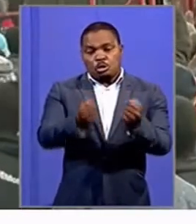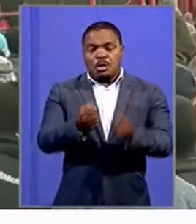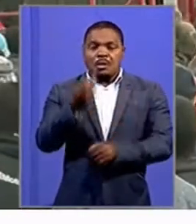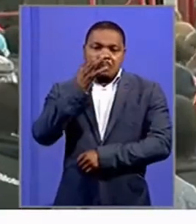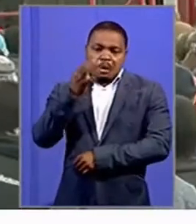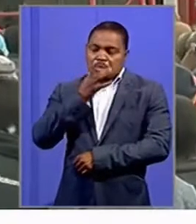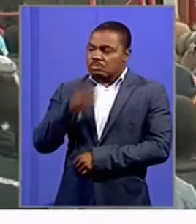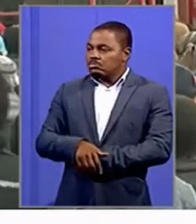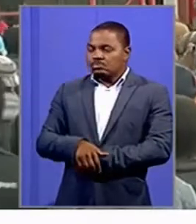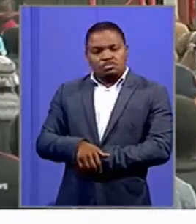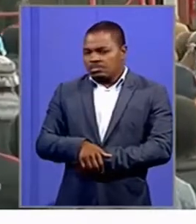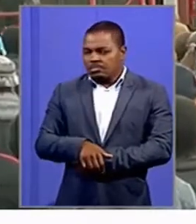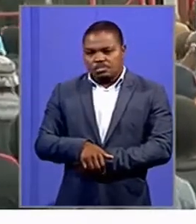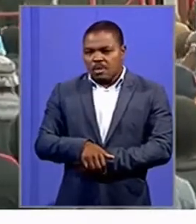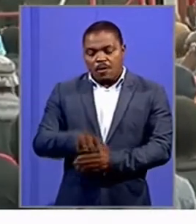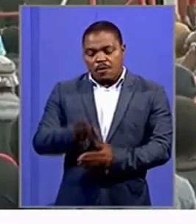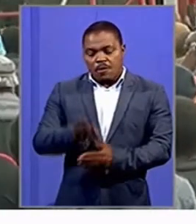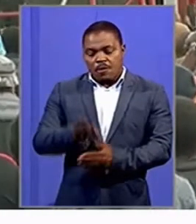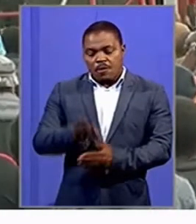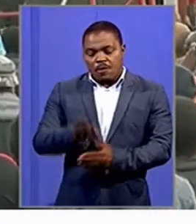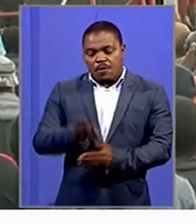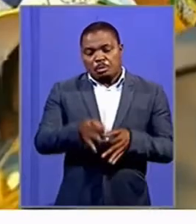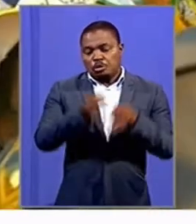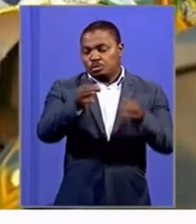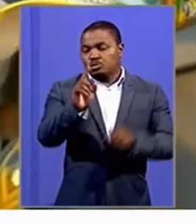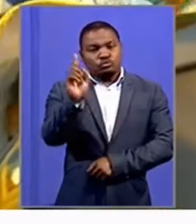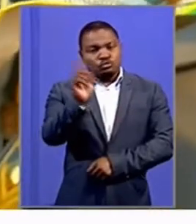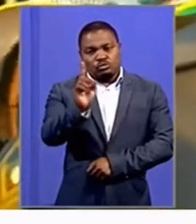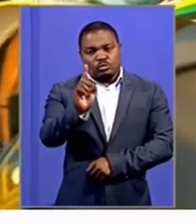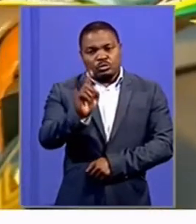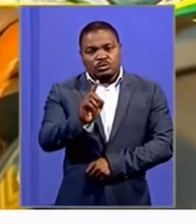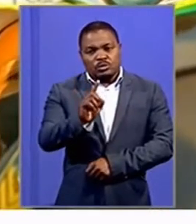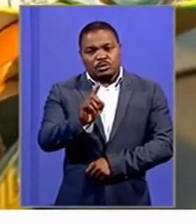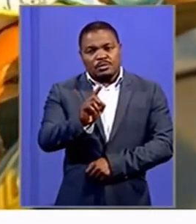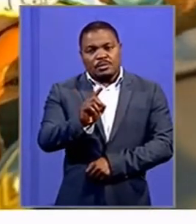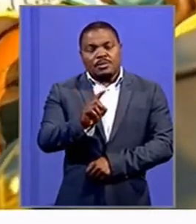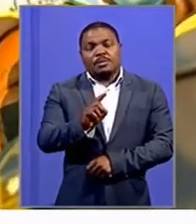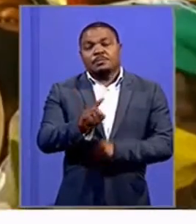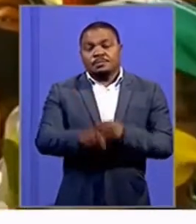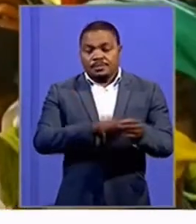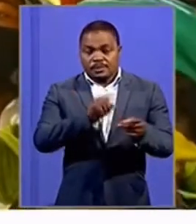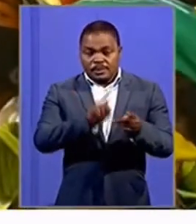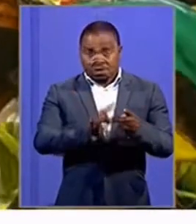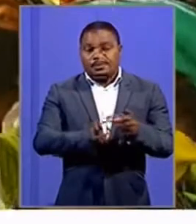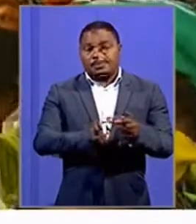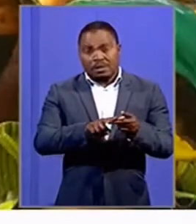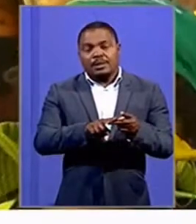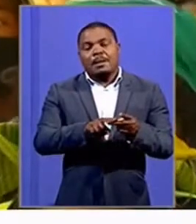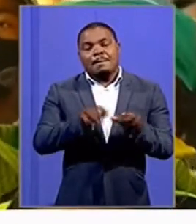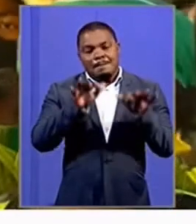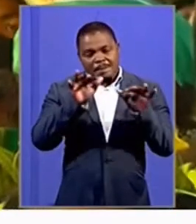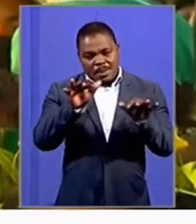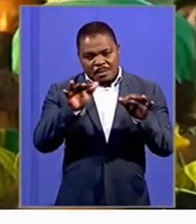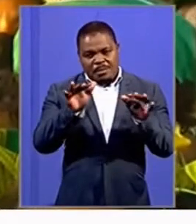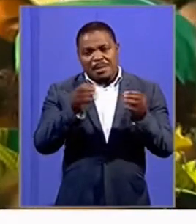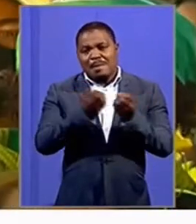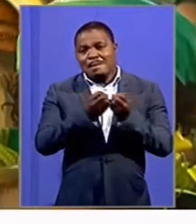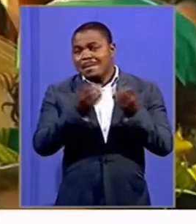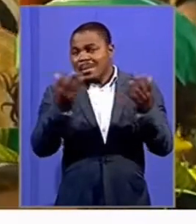le taba ya gore dikgetho di postponeiwe gore at least batho ba kgone ba bangata ba